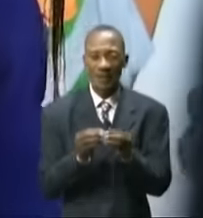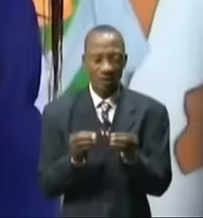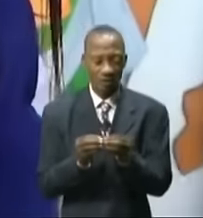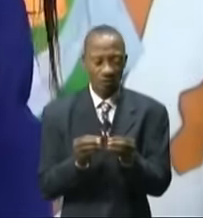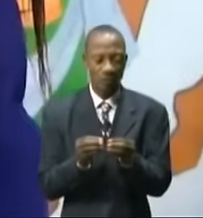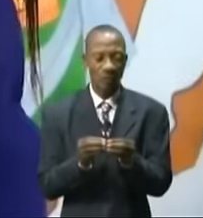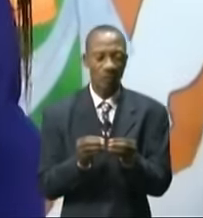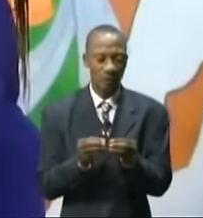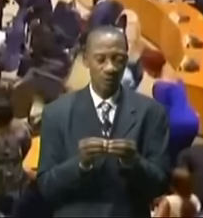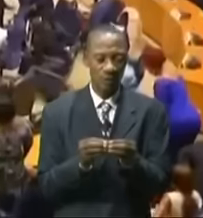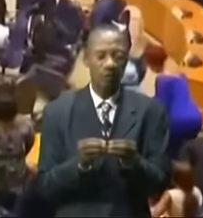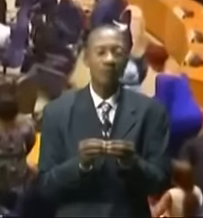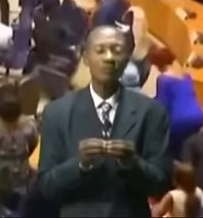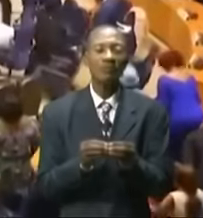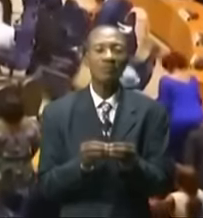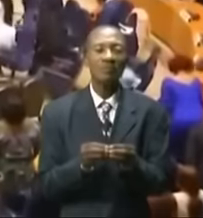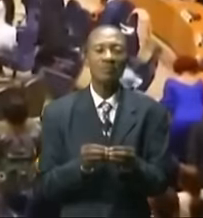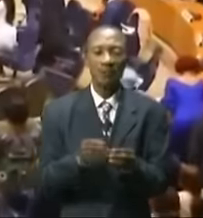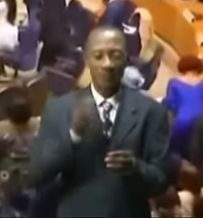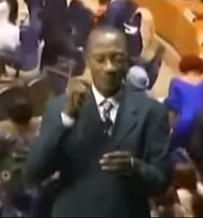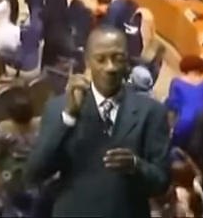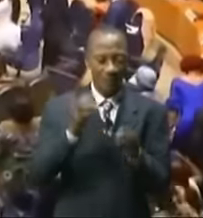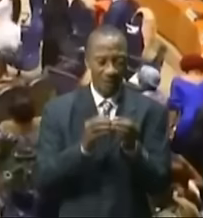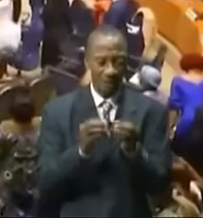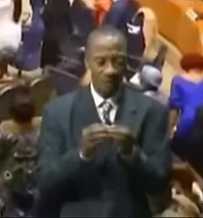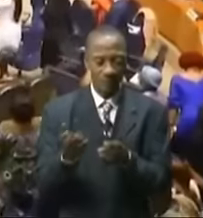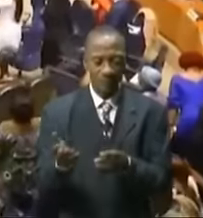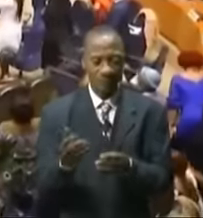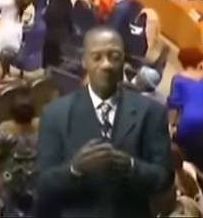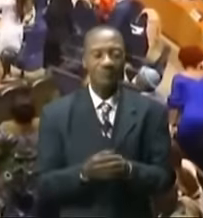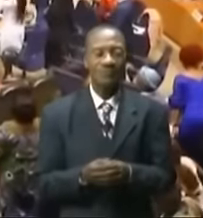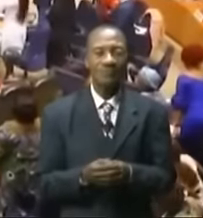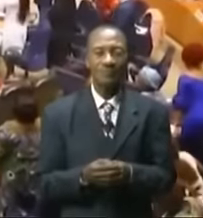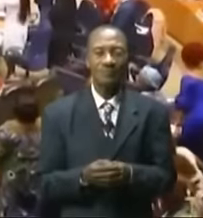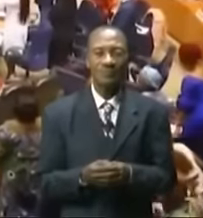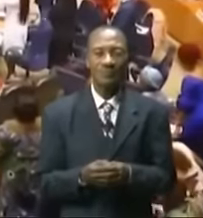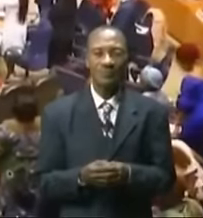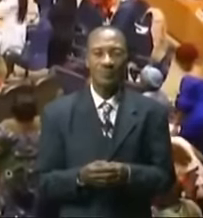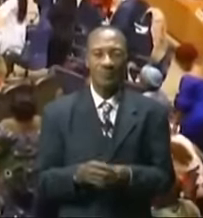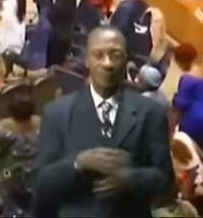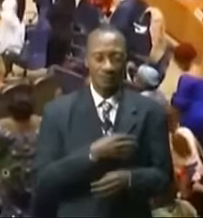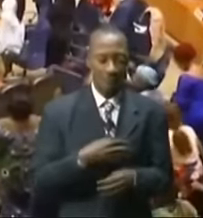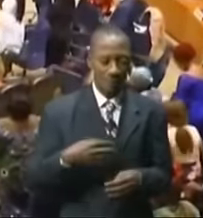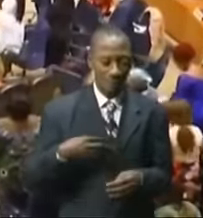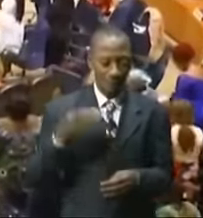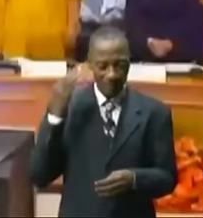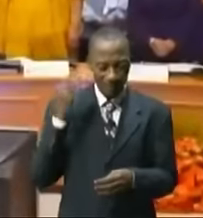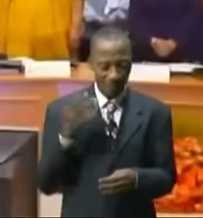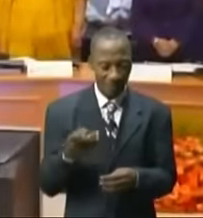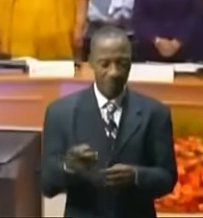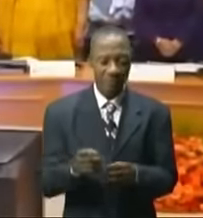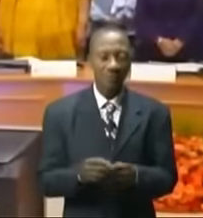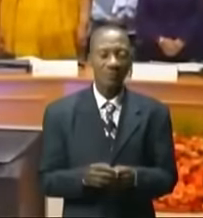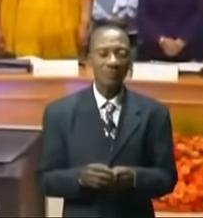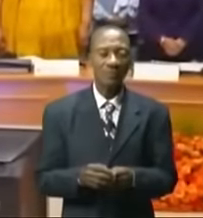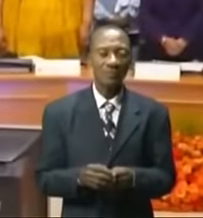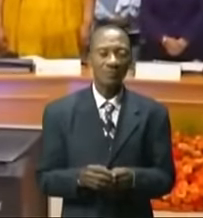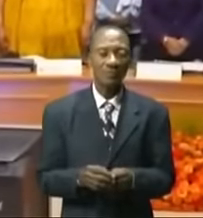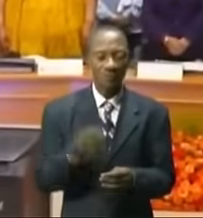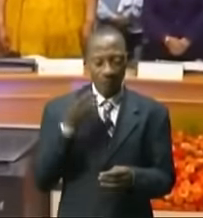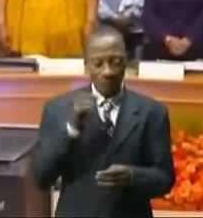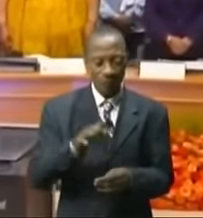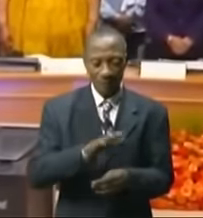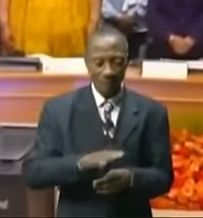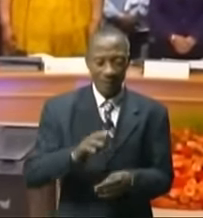l'année en marge de ce sommet. La minute de silence en mémoire de feu le président de la Namibie, signe de soutien et